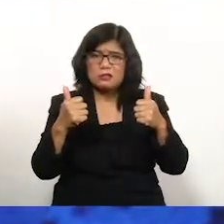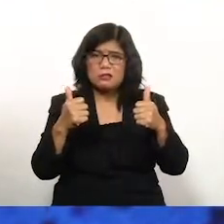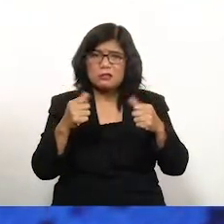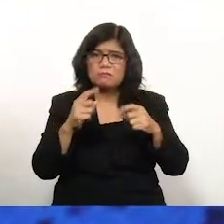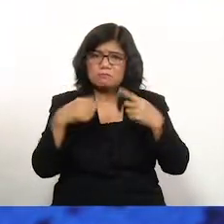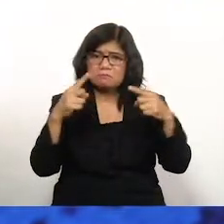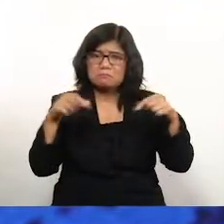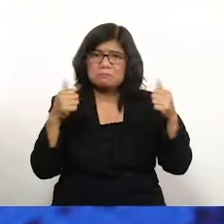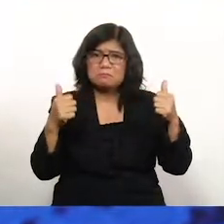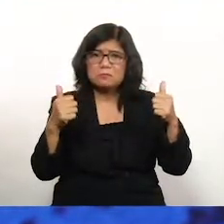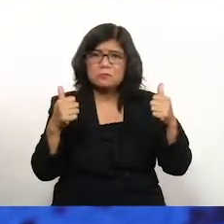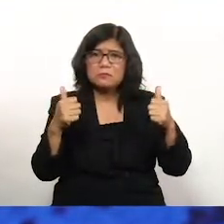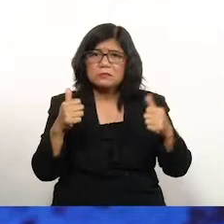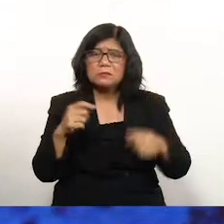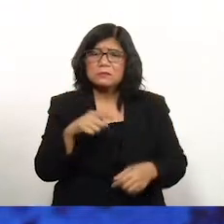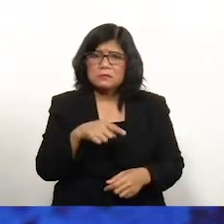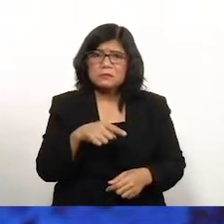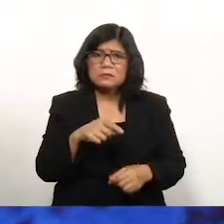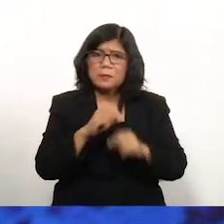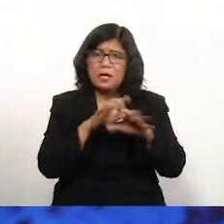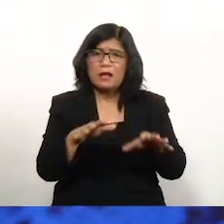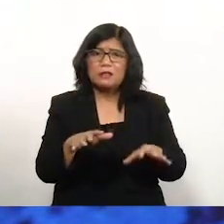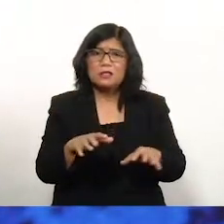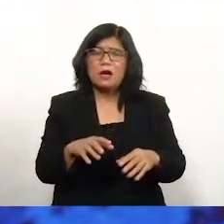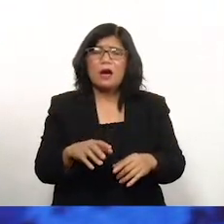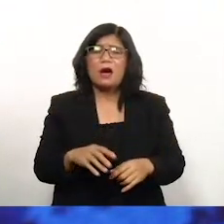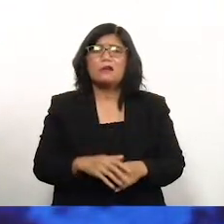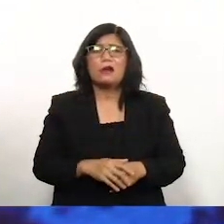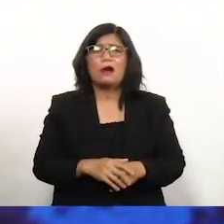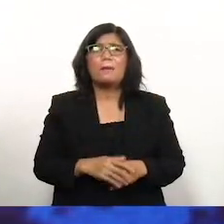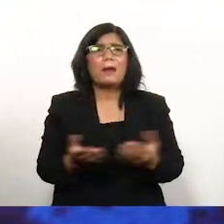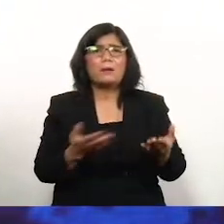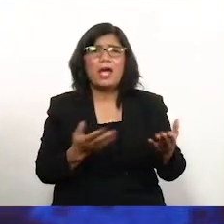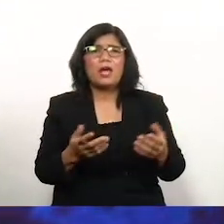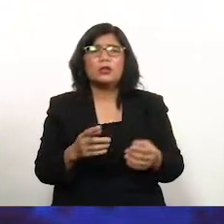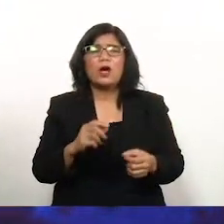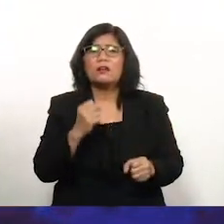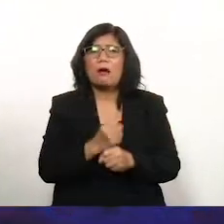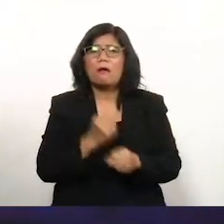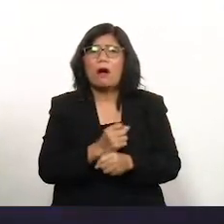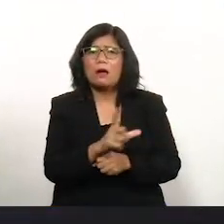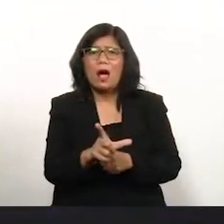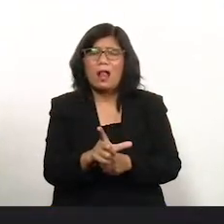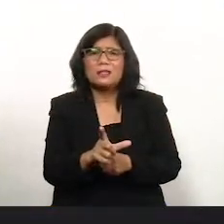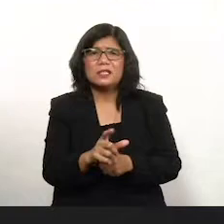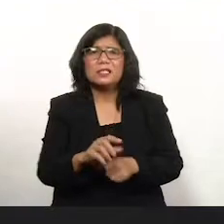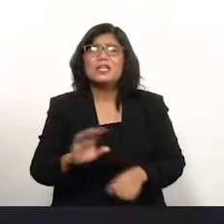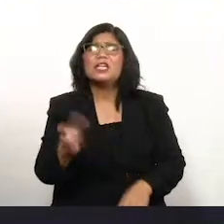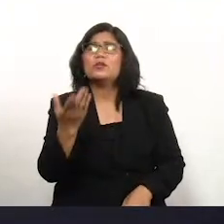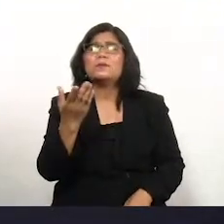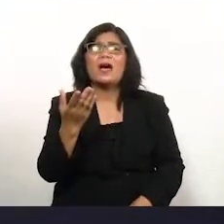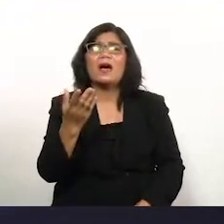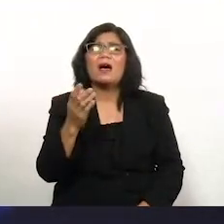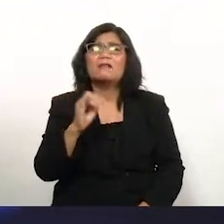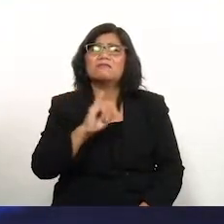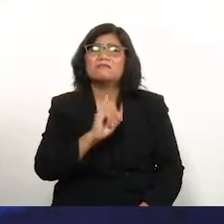dan pendeta gereja kecil pelayanannya kecil banyak kegagalan tetapi juga hidupnya enggak betul Hai jadi kita enggak bisa menyamaratakan